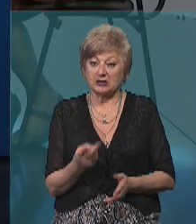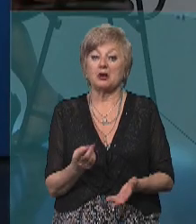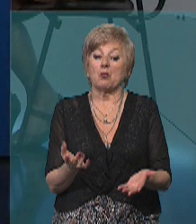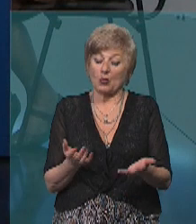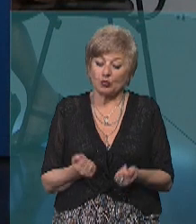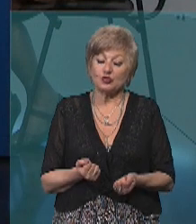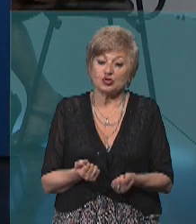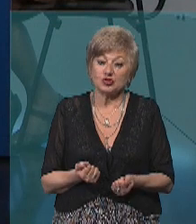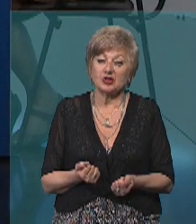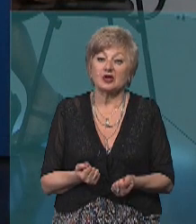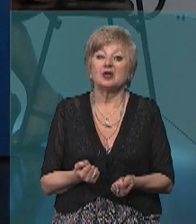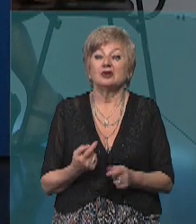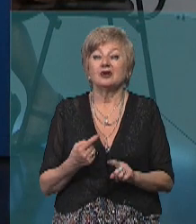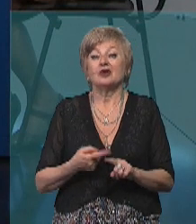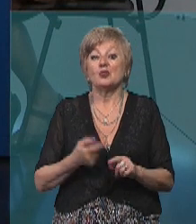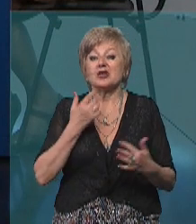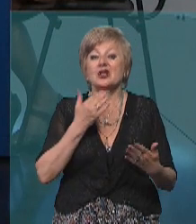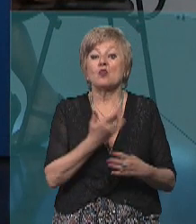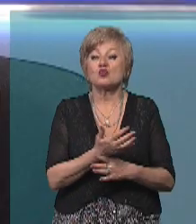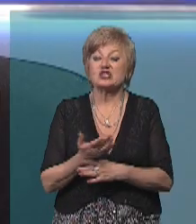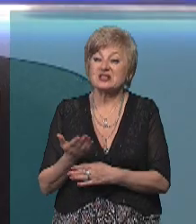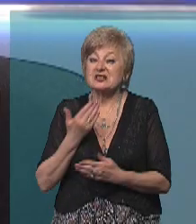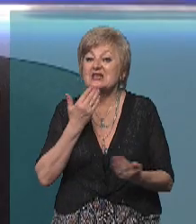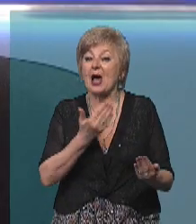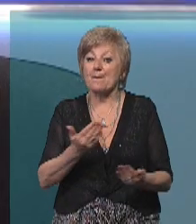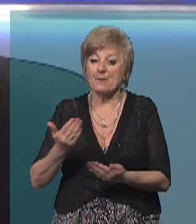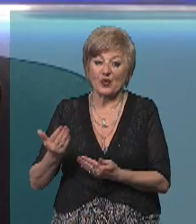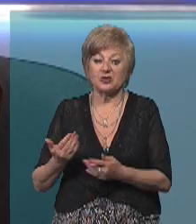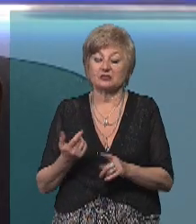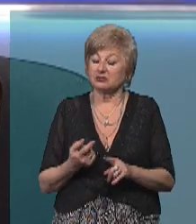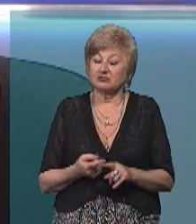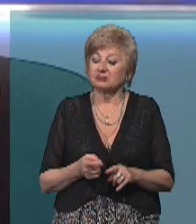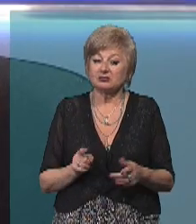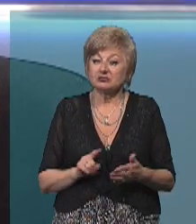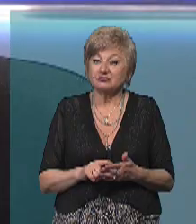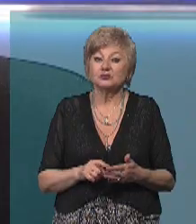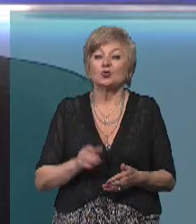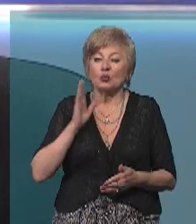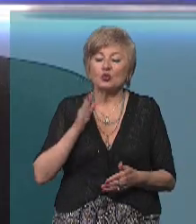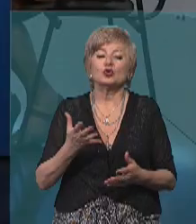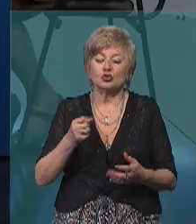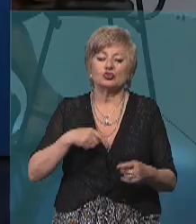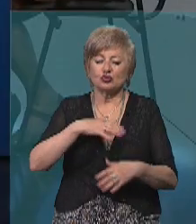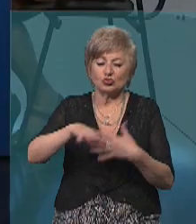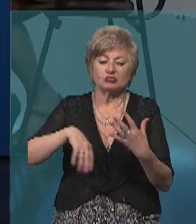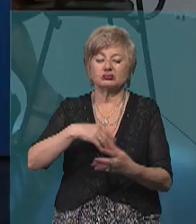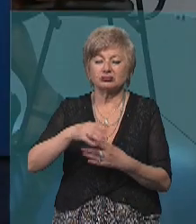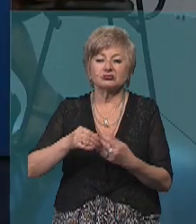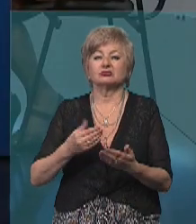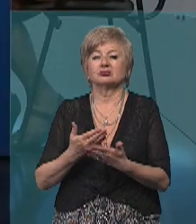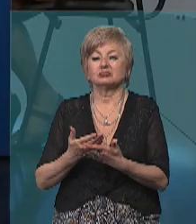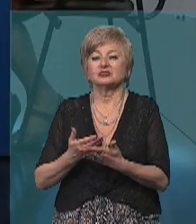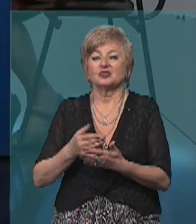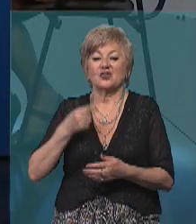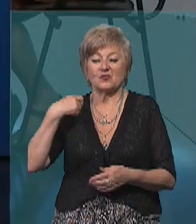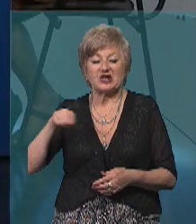І дійсно під цей запит, ви ж розумієте, що суспільство, воно дуже інертне. Поки вони ще будуть переварювати пана Зеленського, але